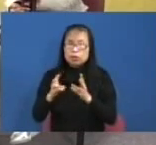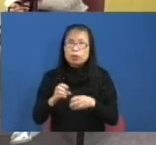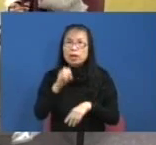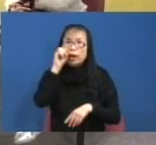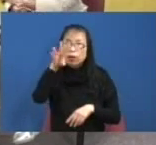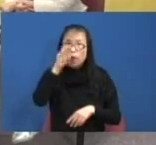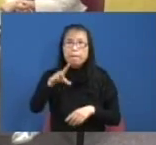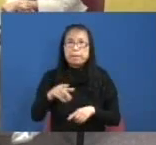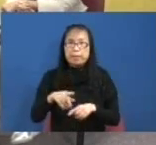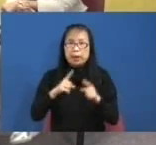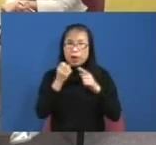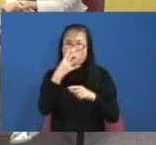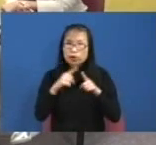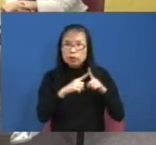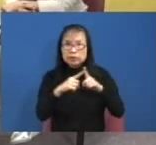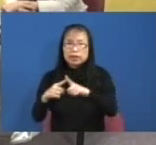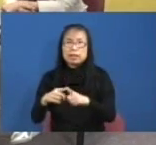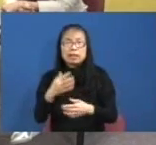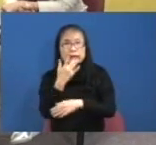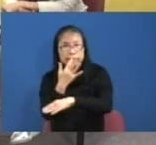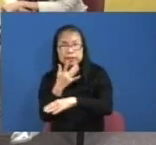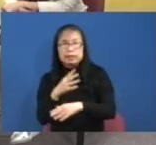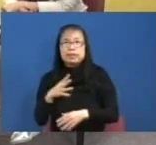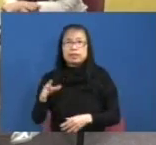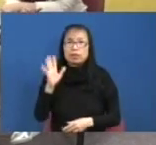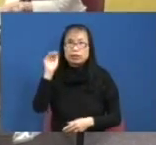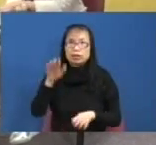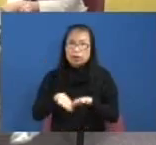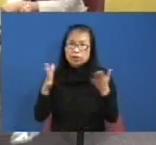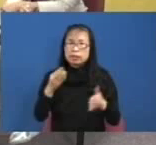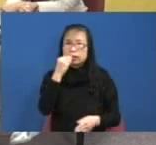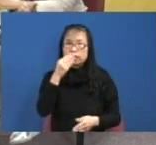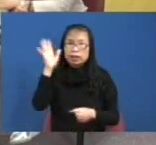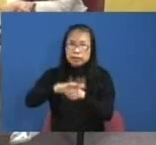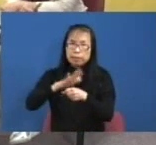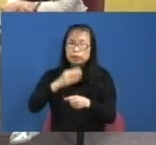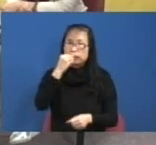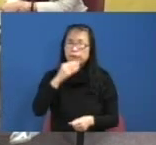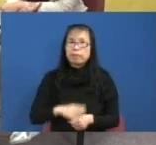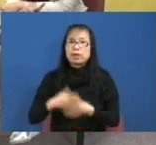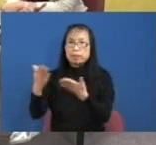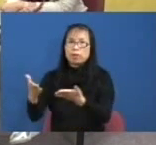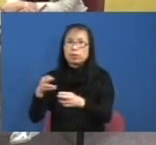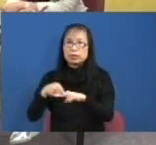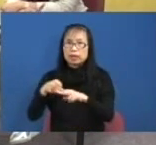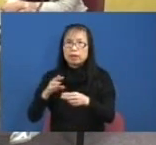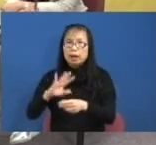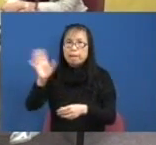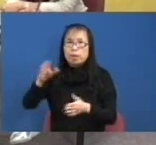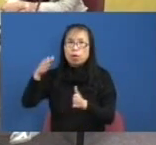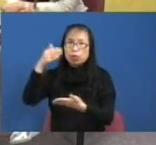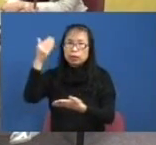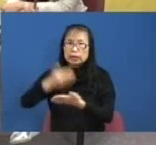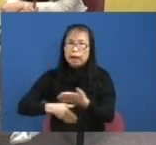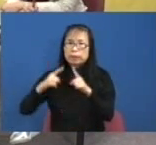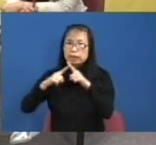嚟緊咧幾時先可以食翻多啲日本嘢嚇？咁啊，再加埋咧，希望你哋個業界就唔好有裁員潮啦，係咪啊？